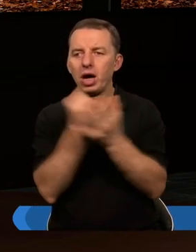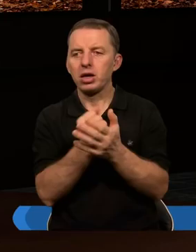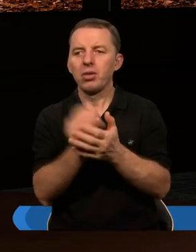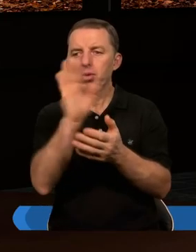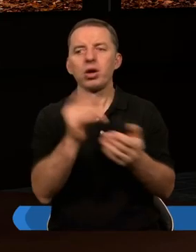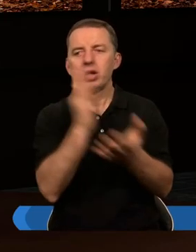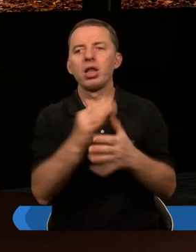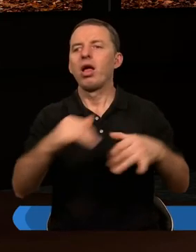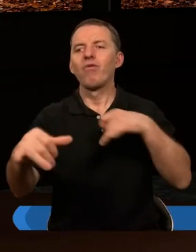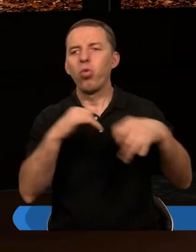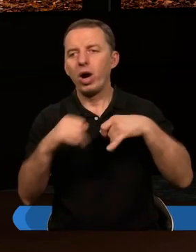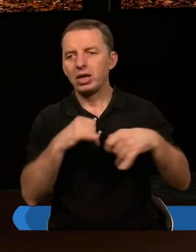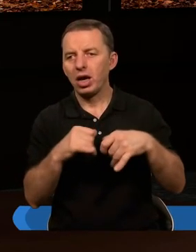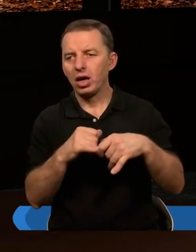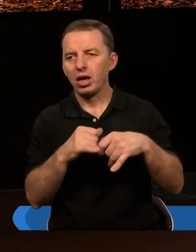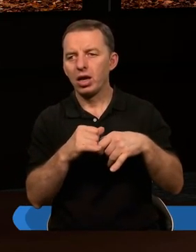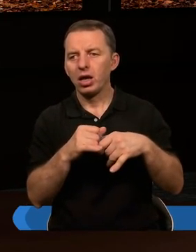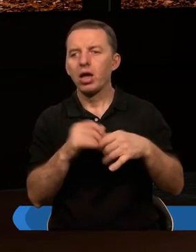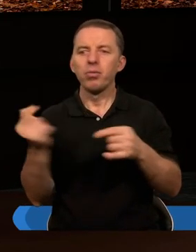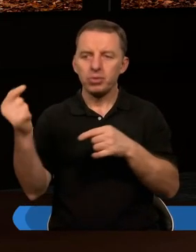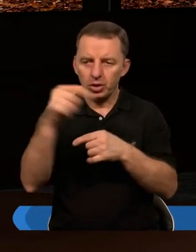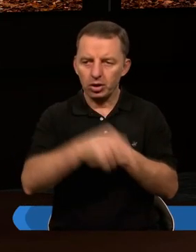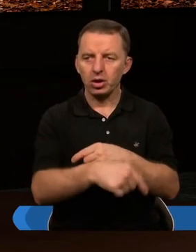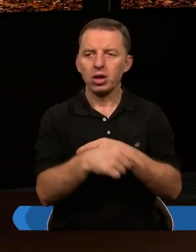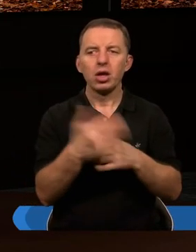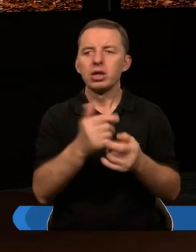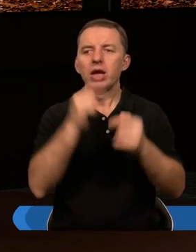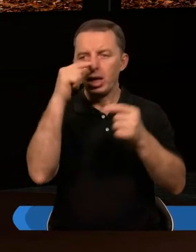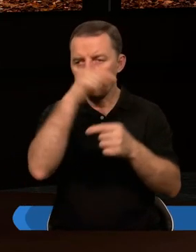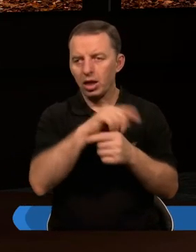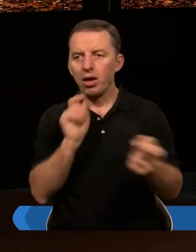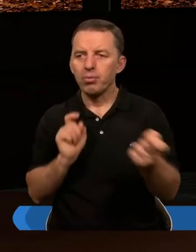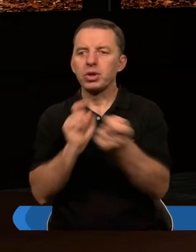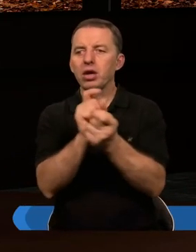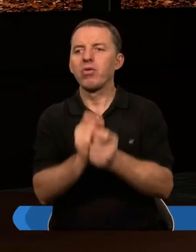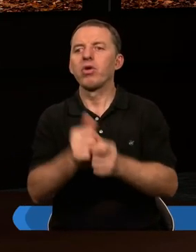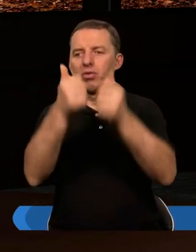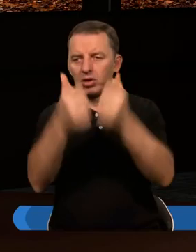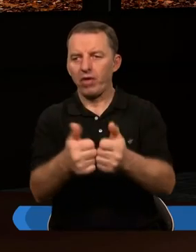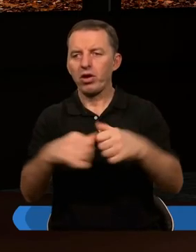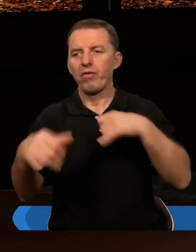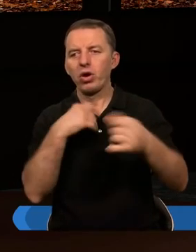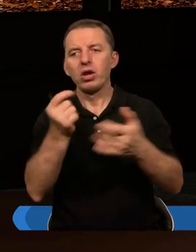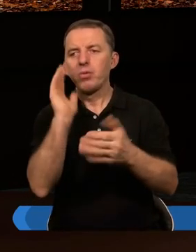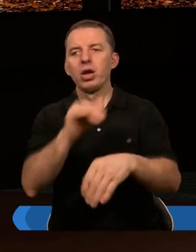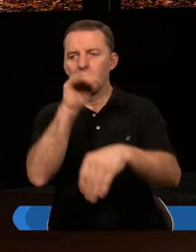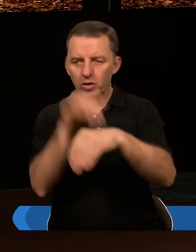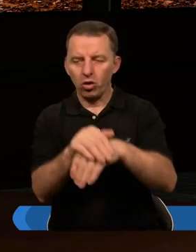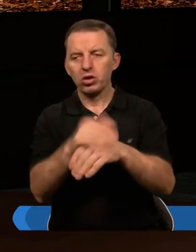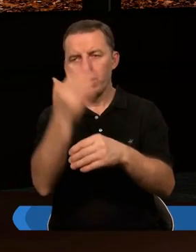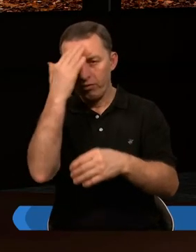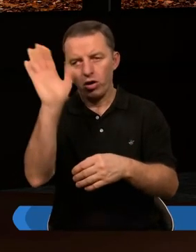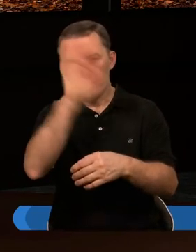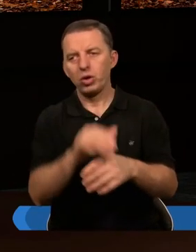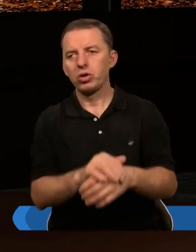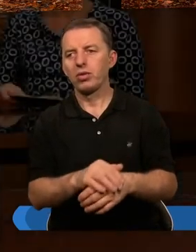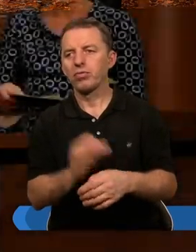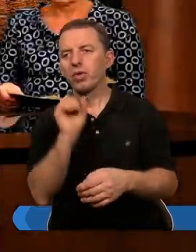Bożym już nie tyle władzy, no bo przyjdzie moment, że będziemy musieli niestety przeciwstawić się władzy, bo nie będzie to zgodne z wolą Bożą. Bo